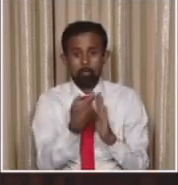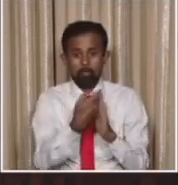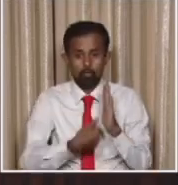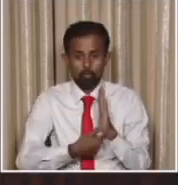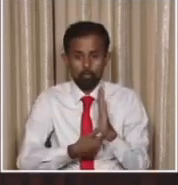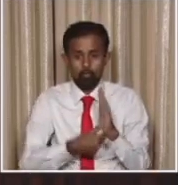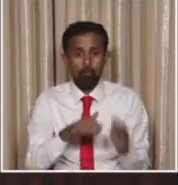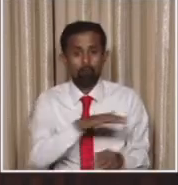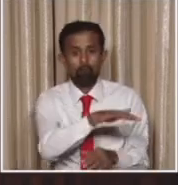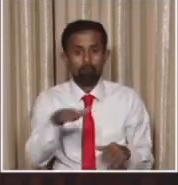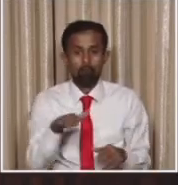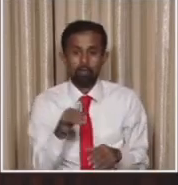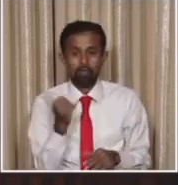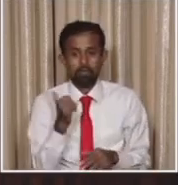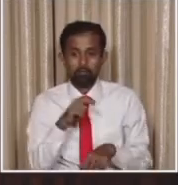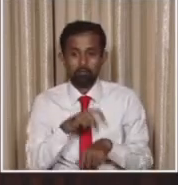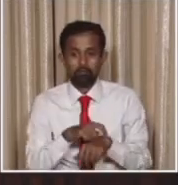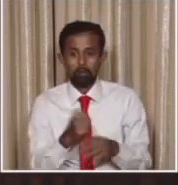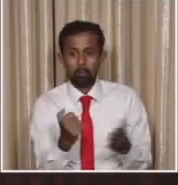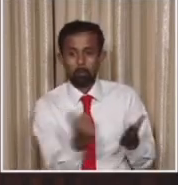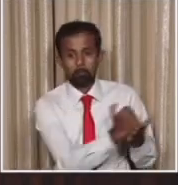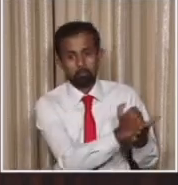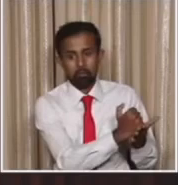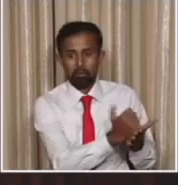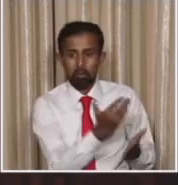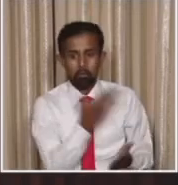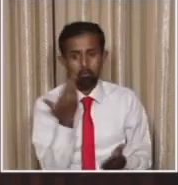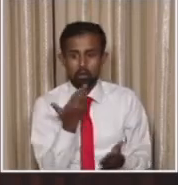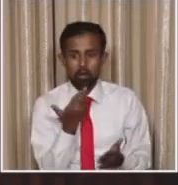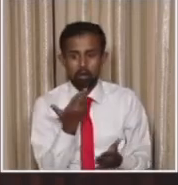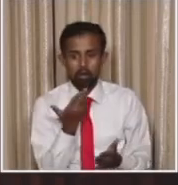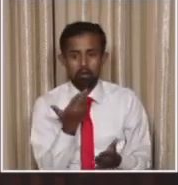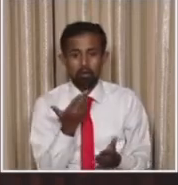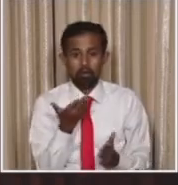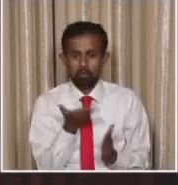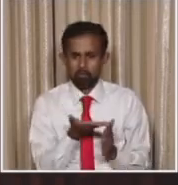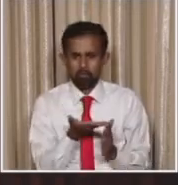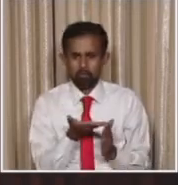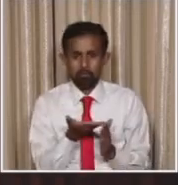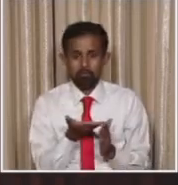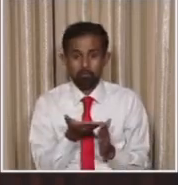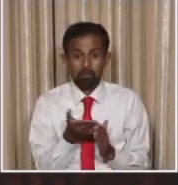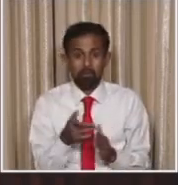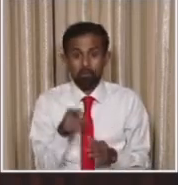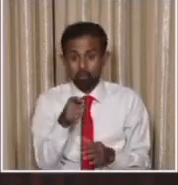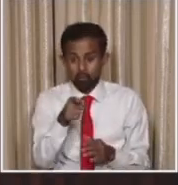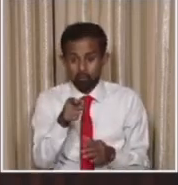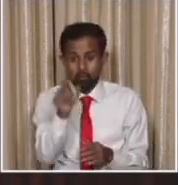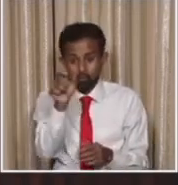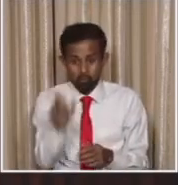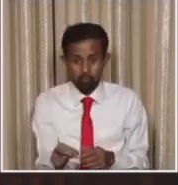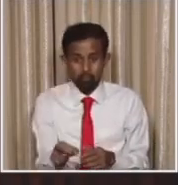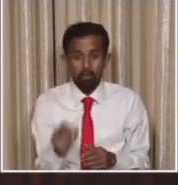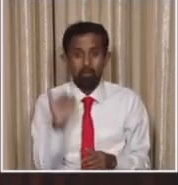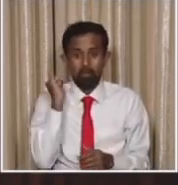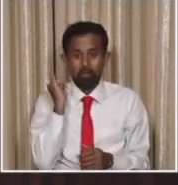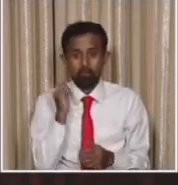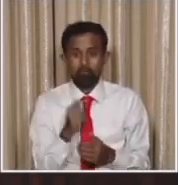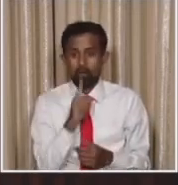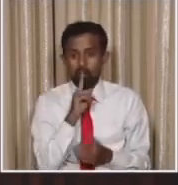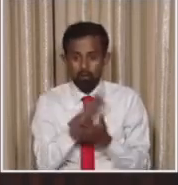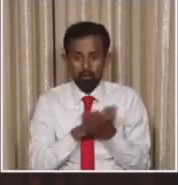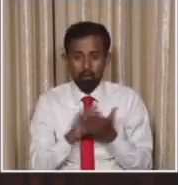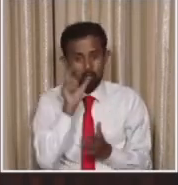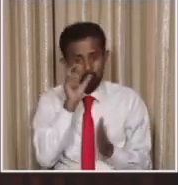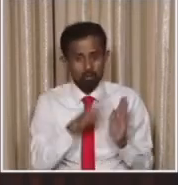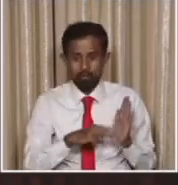කලාපවලට සමහර වෙලාවල හානියක් ඇති වෙන්න පුළුවන්. මේක සම්බන්ධව විජිලන් වෙන්න කියලා ඔබතුමියටත් ඒ වගේම ඔබතුමේ නිලධාරි මණ්ඩලයටත් මම කියන්න